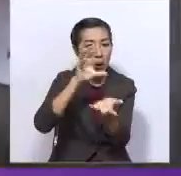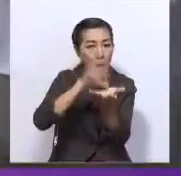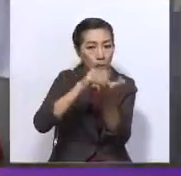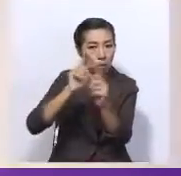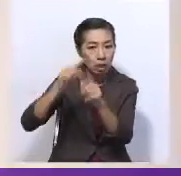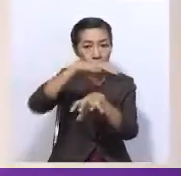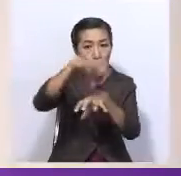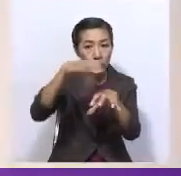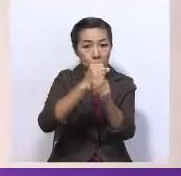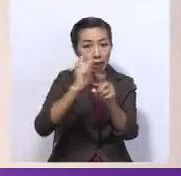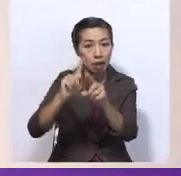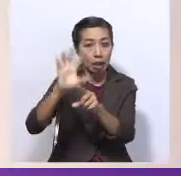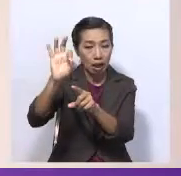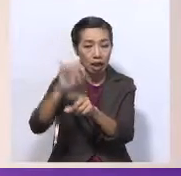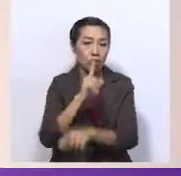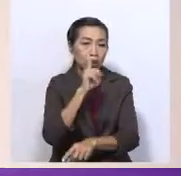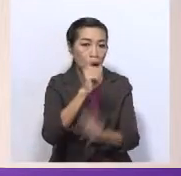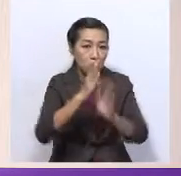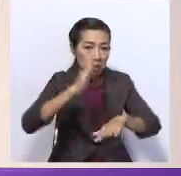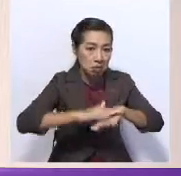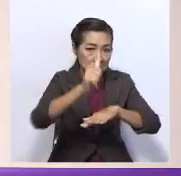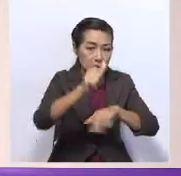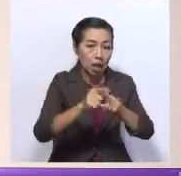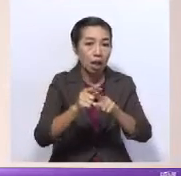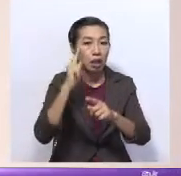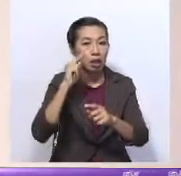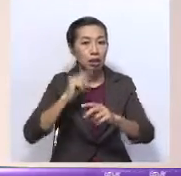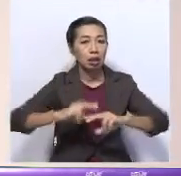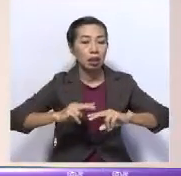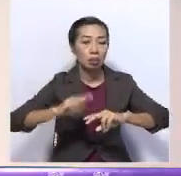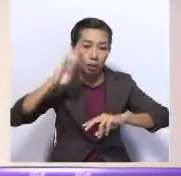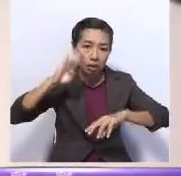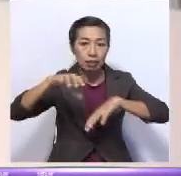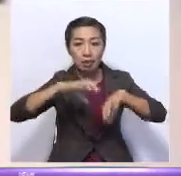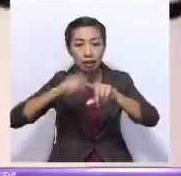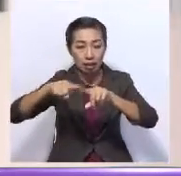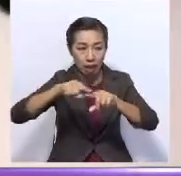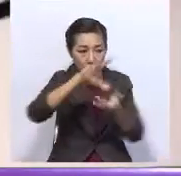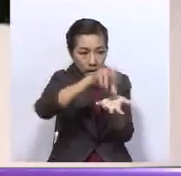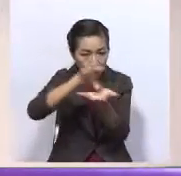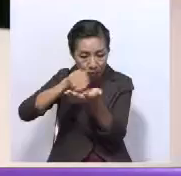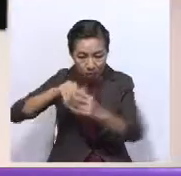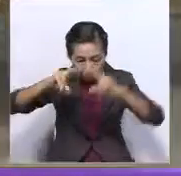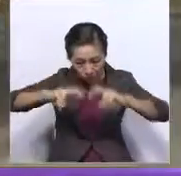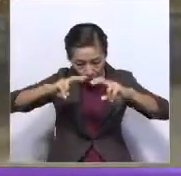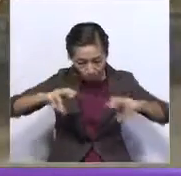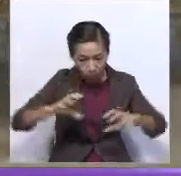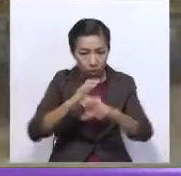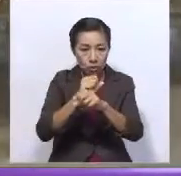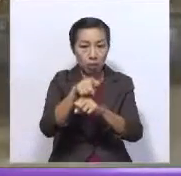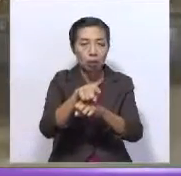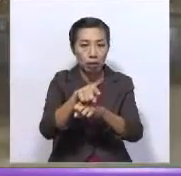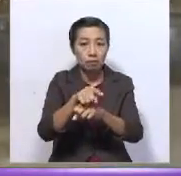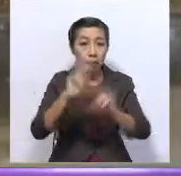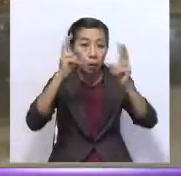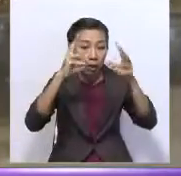านโดยสำรวจความคิดเห็นผู้เชี่ยวชาญและภาคธุรกิจของประเทศต่างๆแล้วก็นำเอามาวิเคราะห์ประเด็นที่มีผลต่อคะแนน